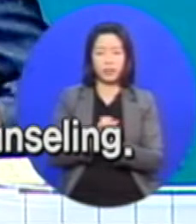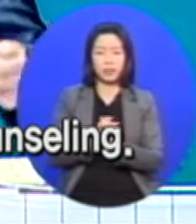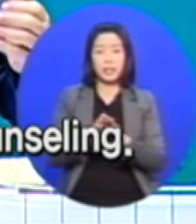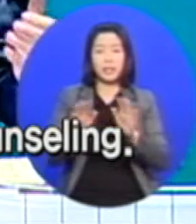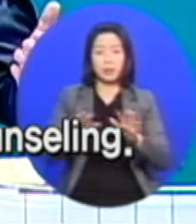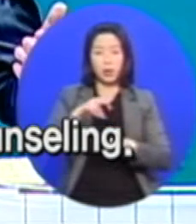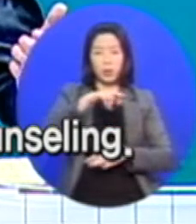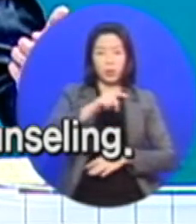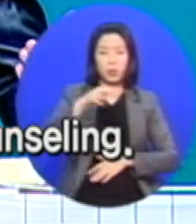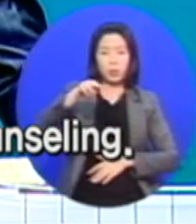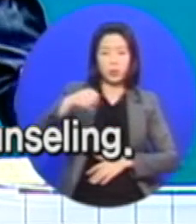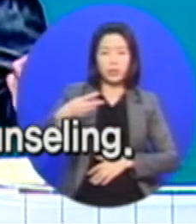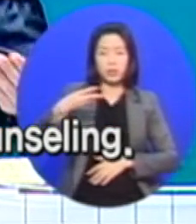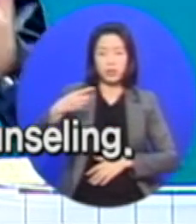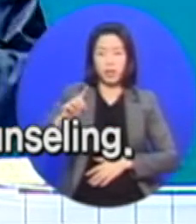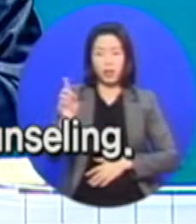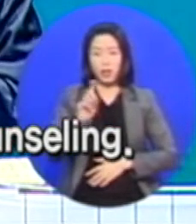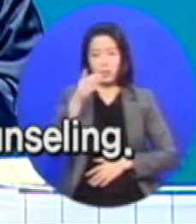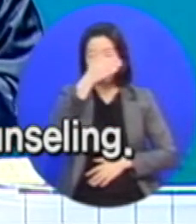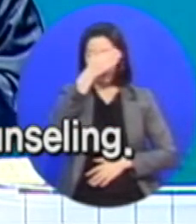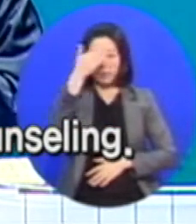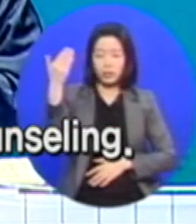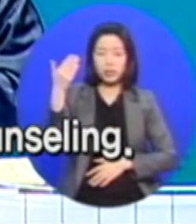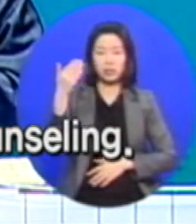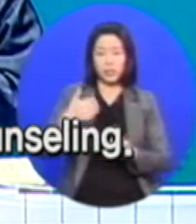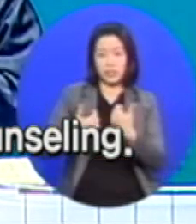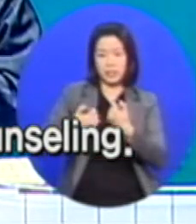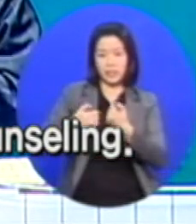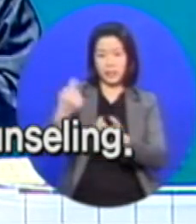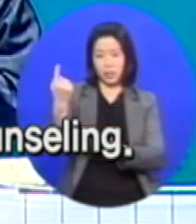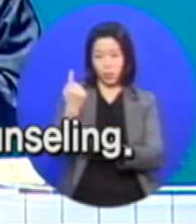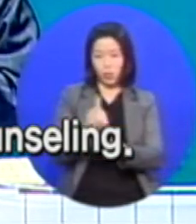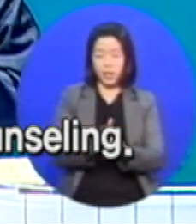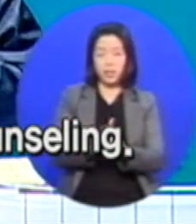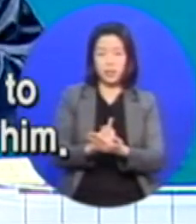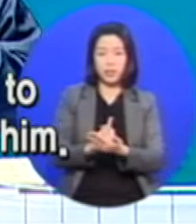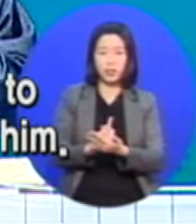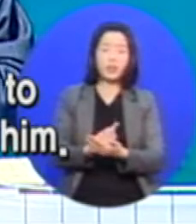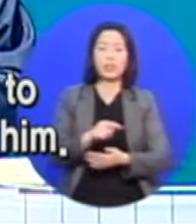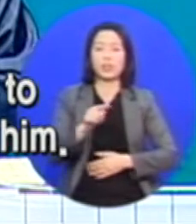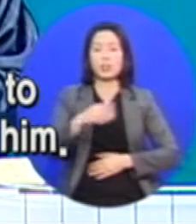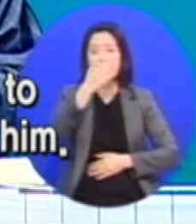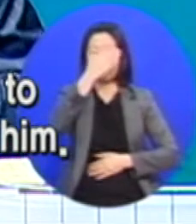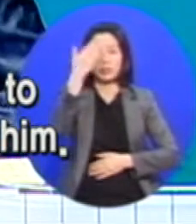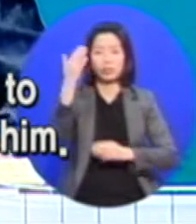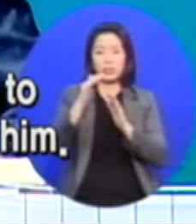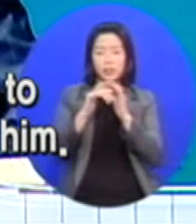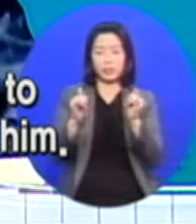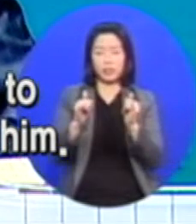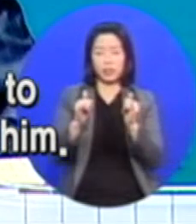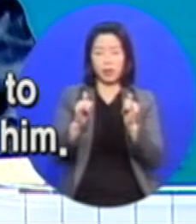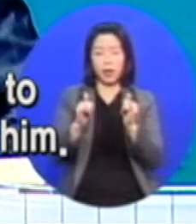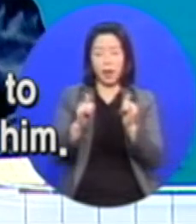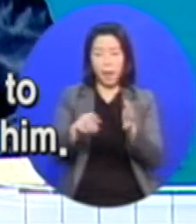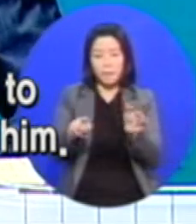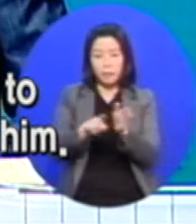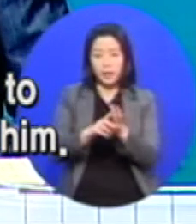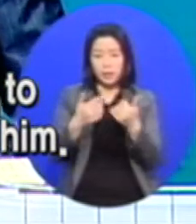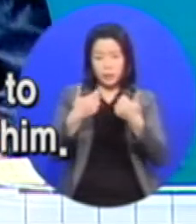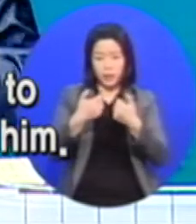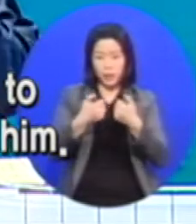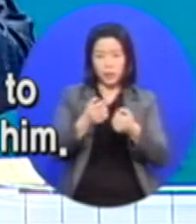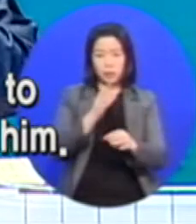이번 커 스타에서 어떤 청년이 상담을 요청해 왔어요 그 청년과 신앙 상담을 해주면서